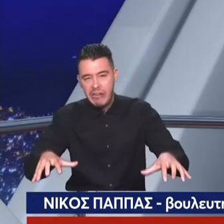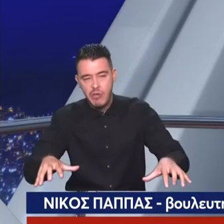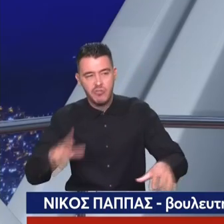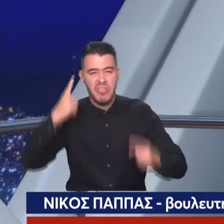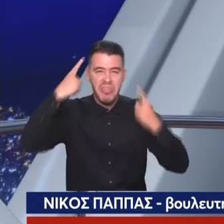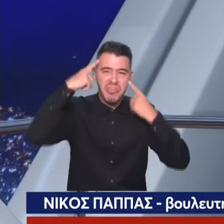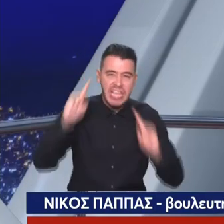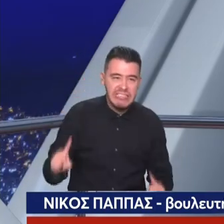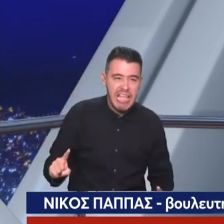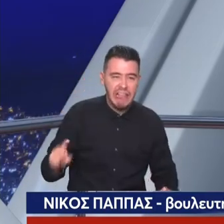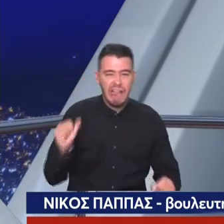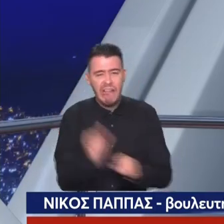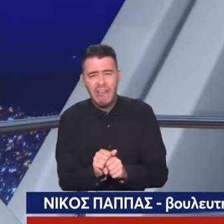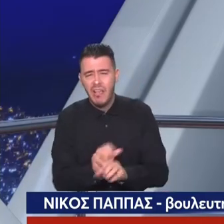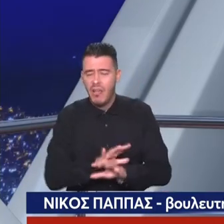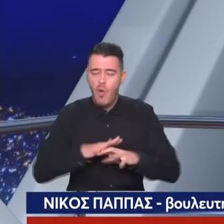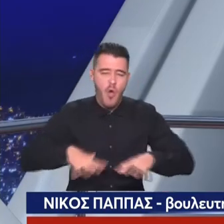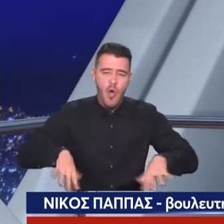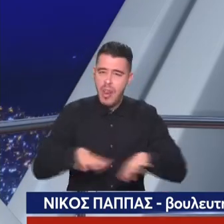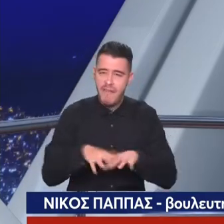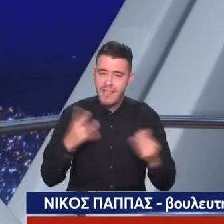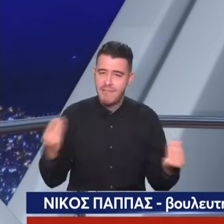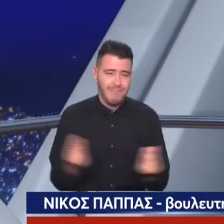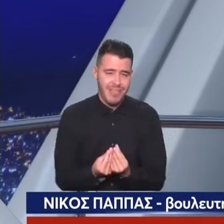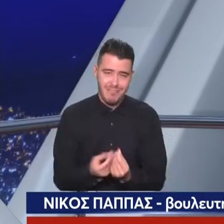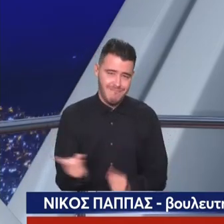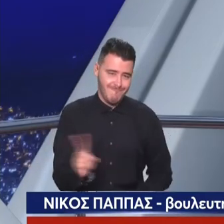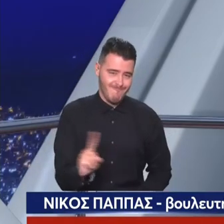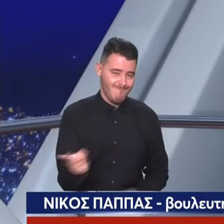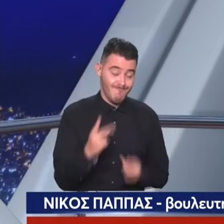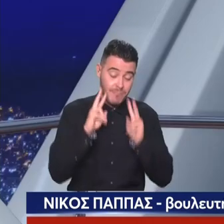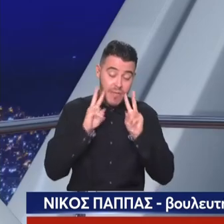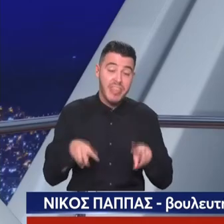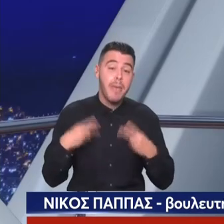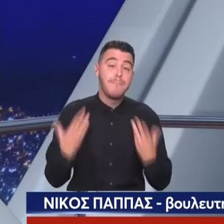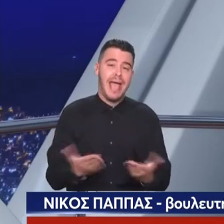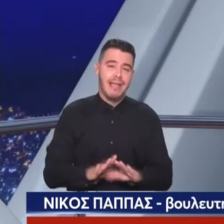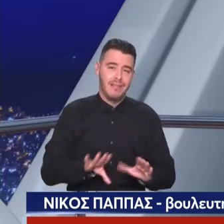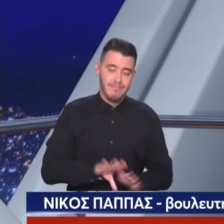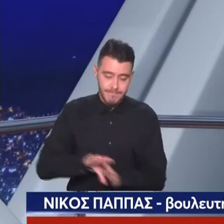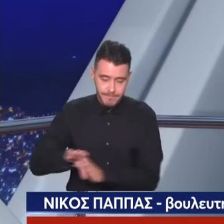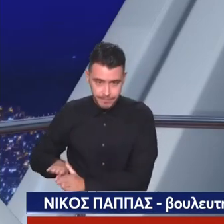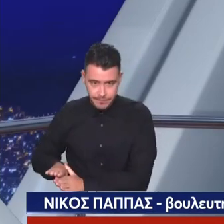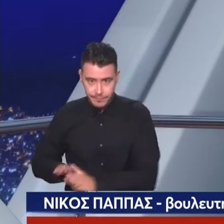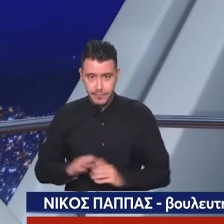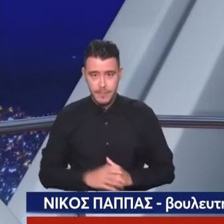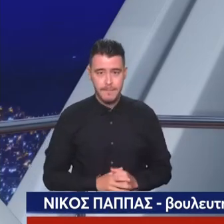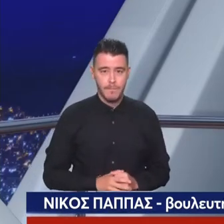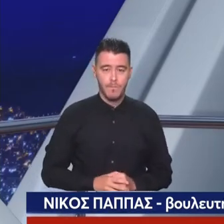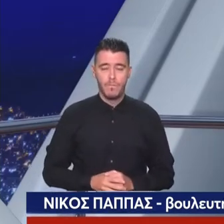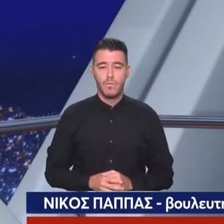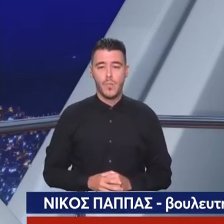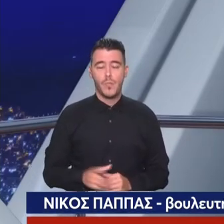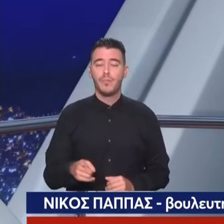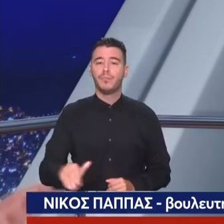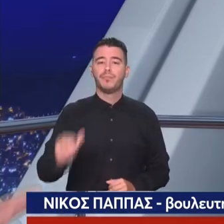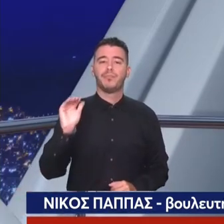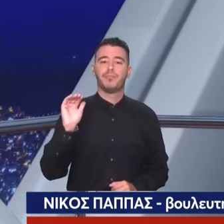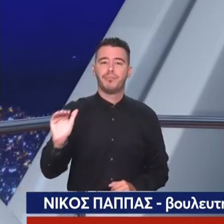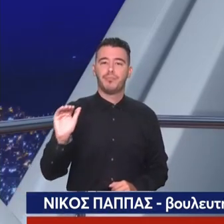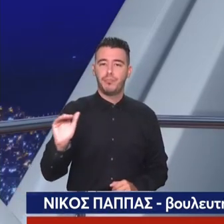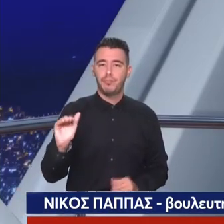ξέρει τι λέει η τρίτη. Δεν πρέπει να κάνουμε τέτοια πράγματα, ούτε να λέμε ότι δεν υπάρχουν δύο ξεκάθαρα πολιτικά σχέδια. Κάνατε μία επιλογή. Την